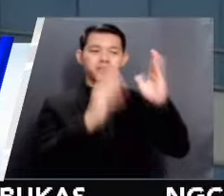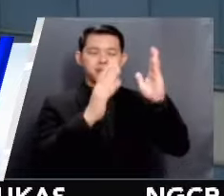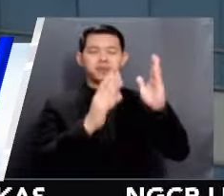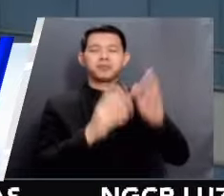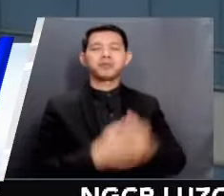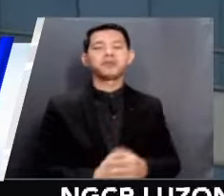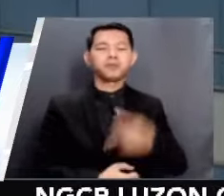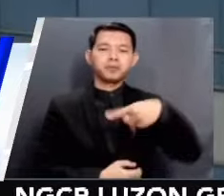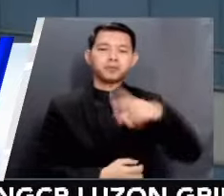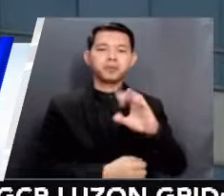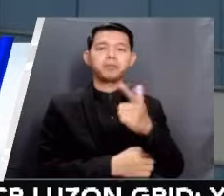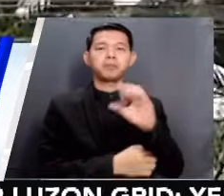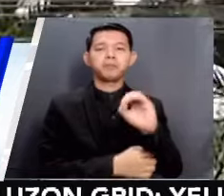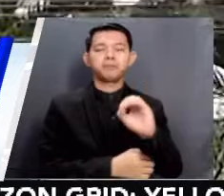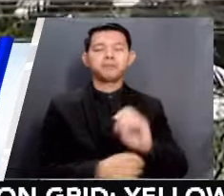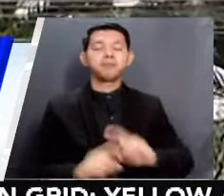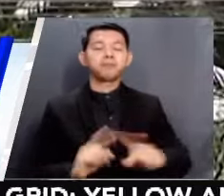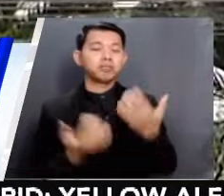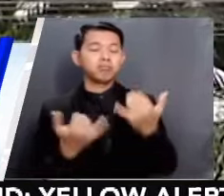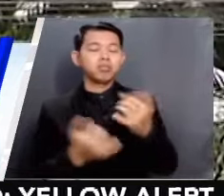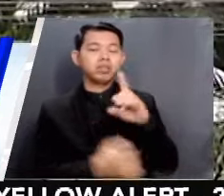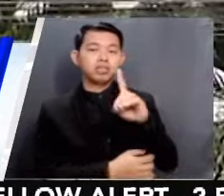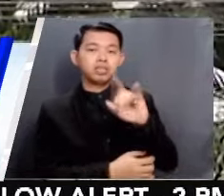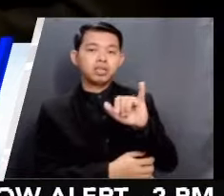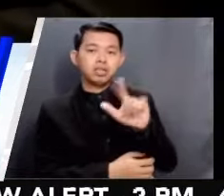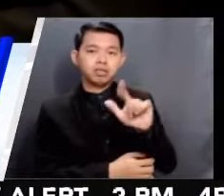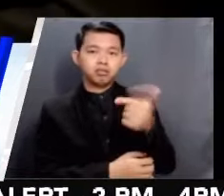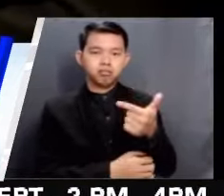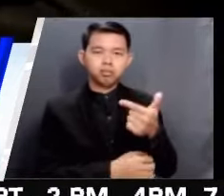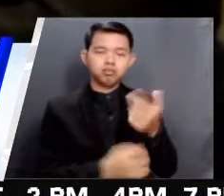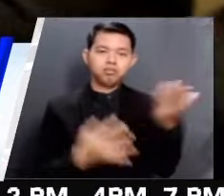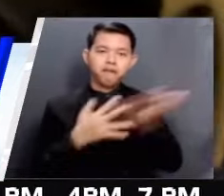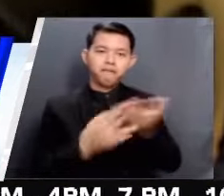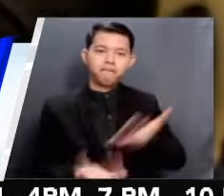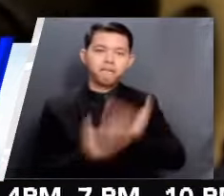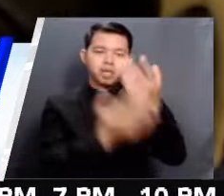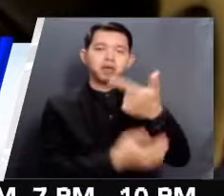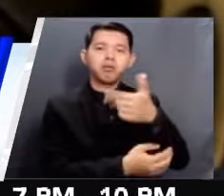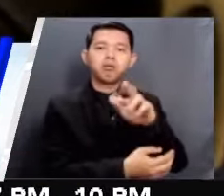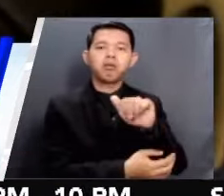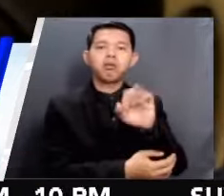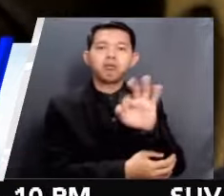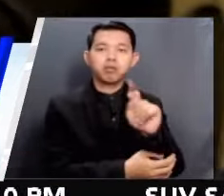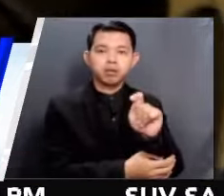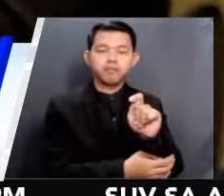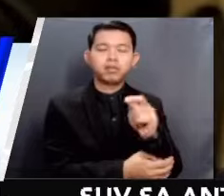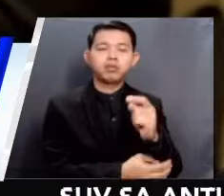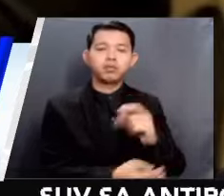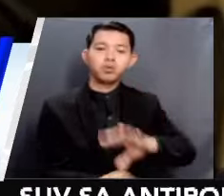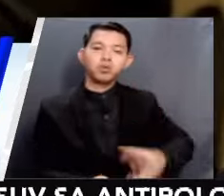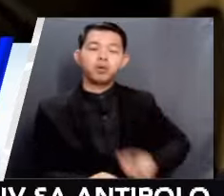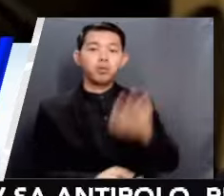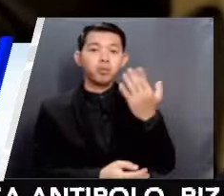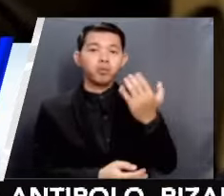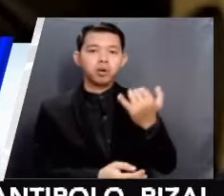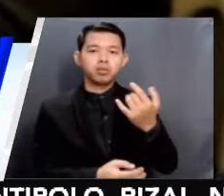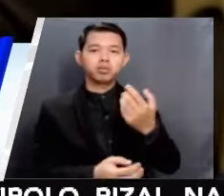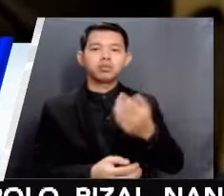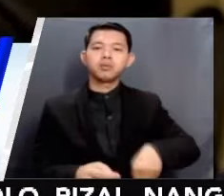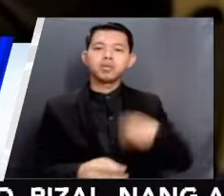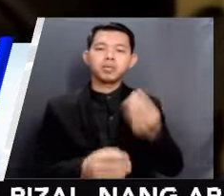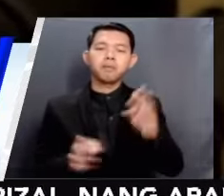ng DILG si Guo ng graft o katiwalian sa ombudsman dahil sa pagbibigay ni Guo ng business permit sa Hongsheng kahit kulang ang